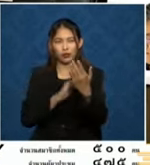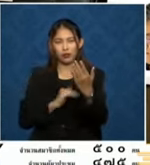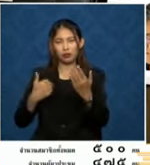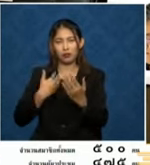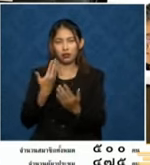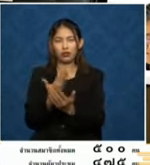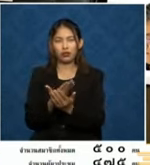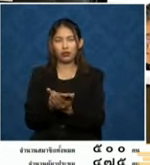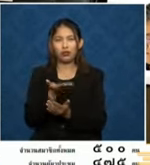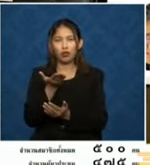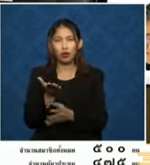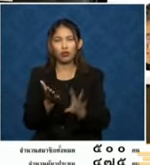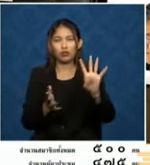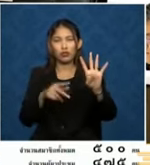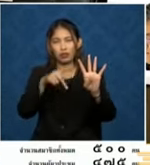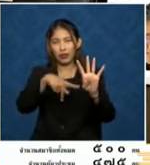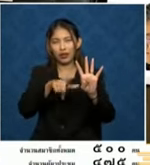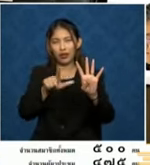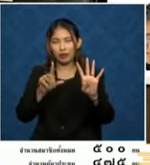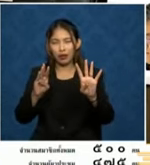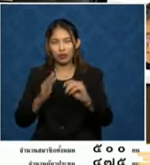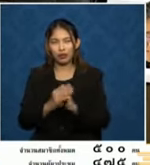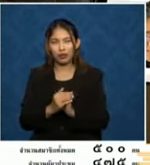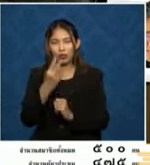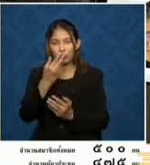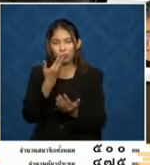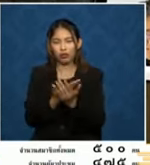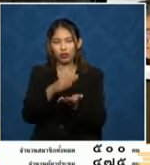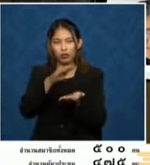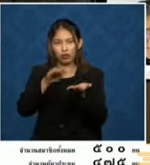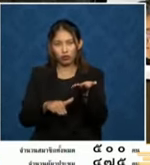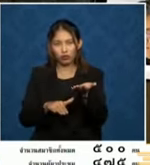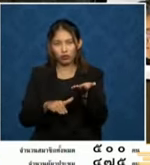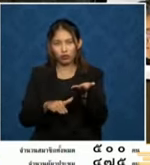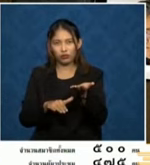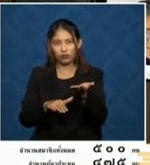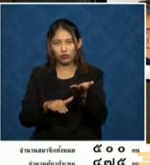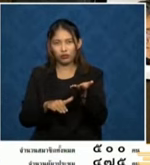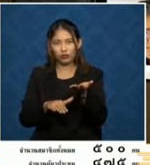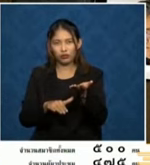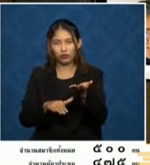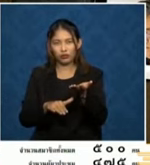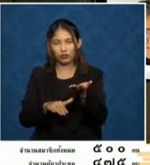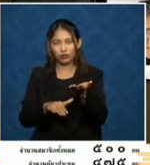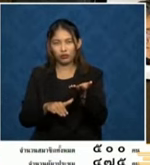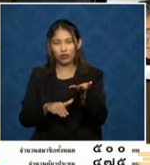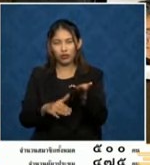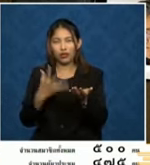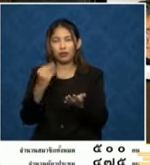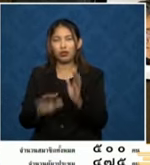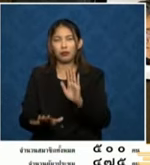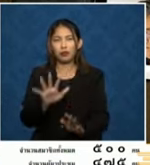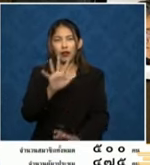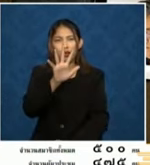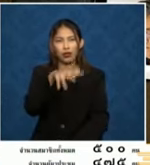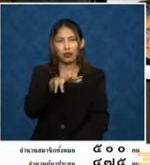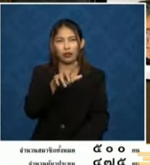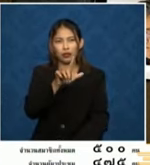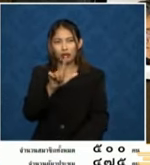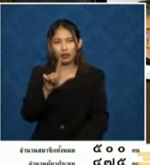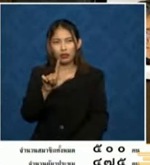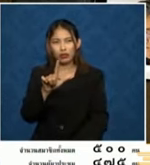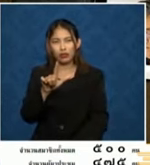ประมาณอยู่ที่ประมาณ 4,000 ล้านนะครับโดยถูกปรับลดลงนะครับประมาณจากเหลือประมาณ 5,000 กว่าล้านบาทจาก 5,000